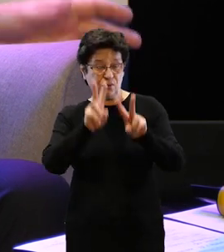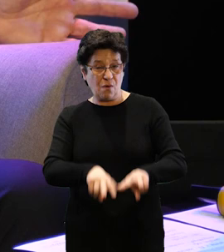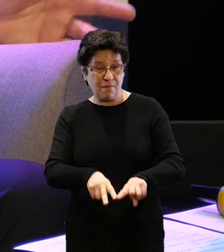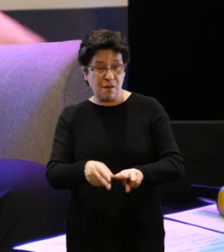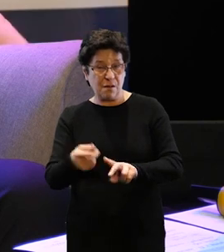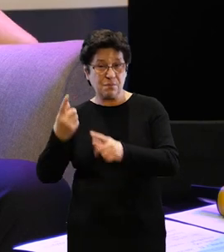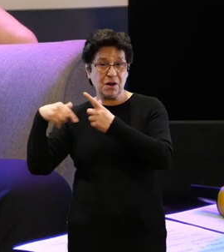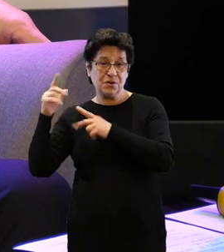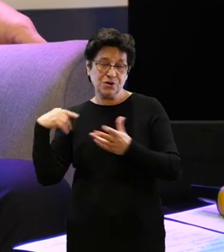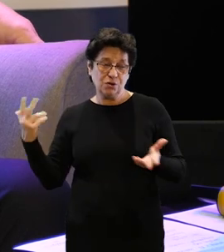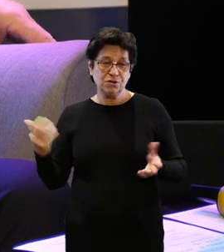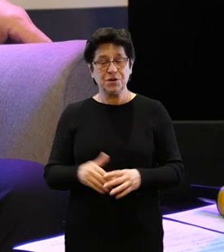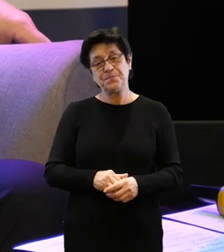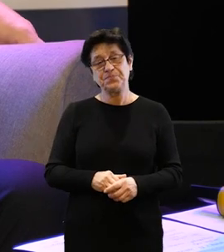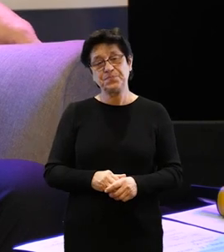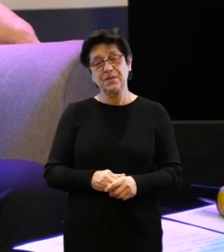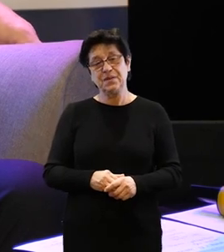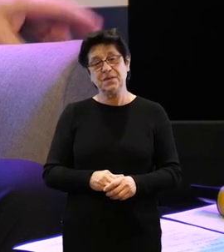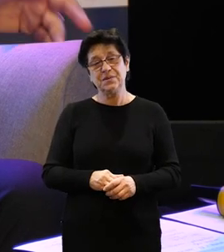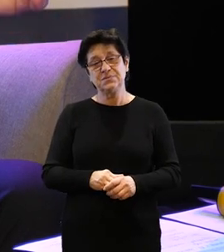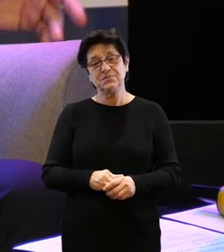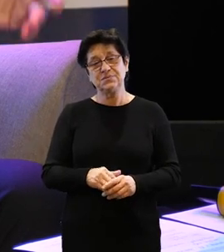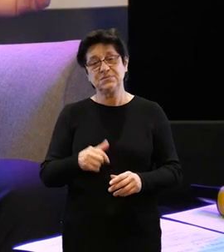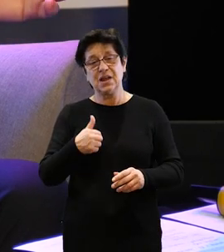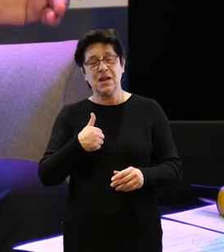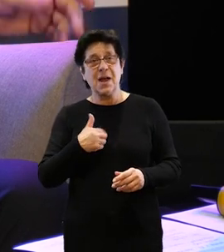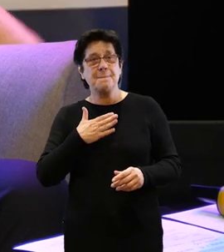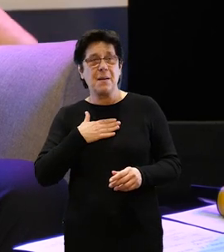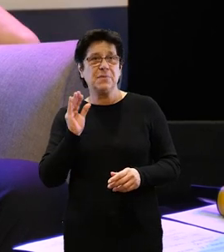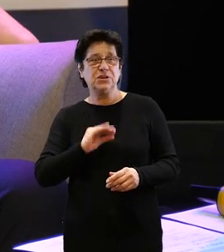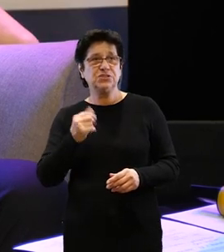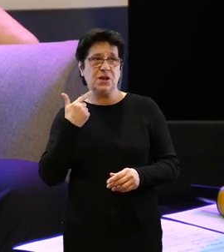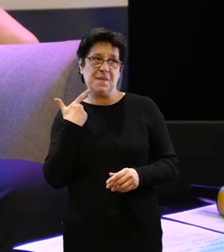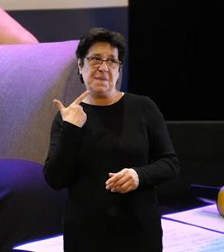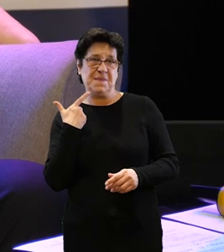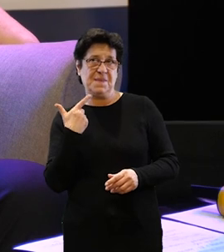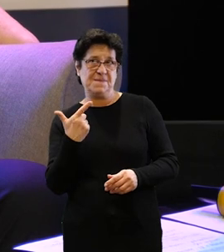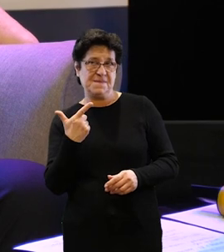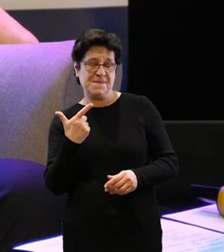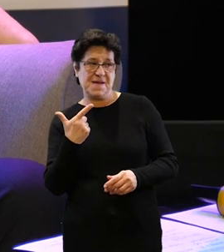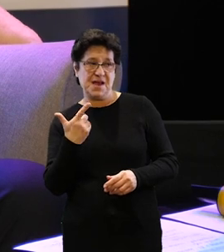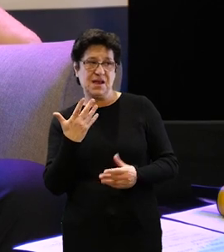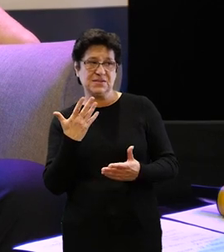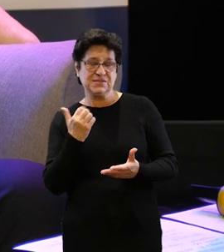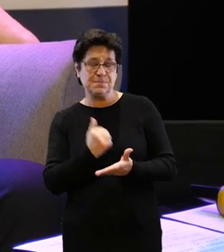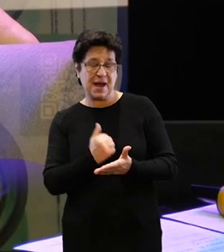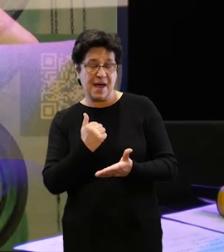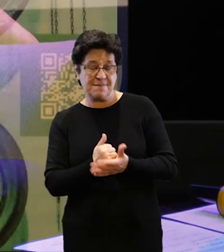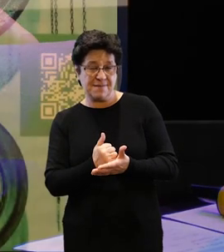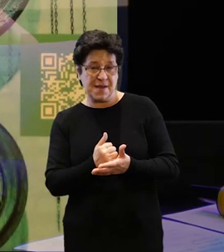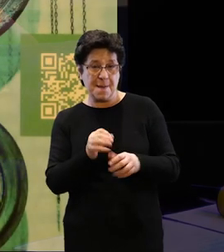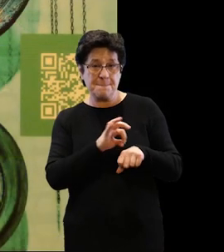przeszłości nie ukrywam że mam dwie prywatne pasje Jeżeli nie chodzi o prowadzenie antykwariatu i